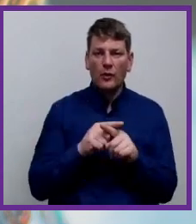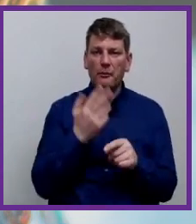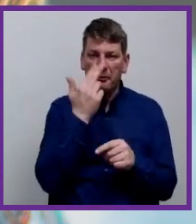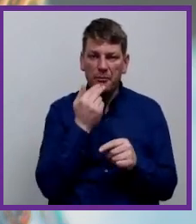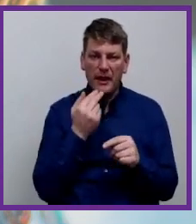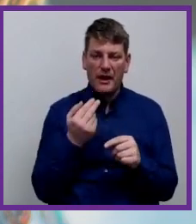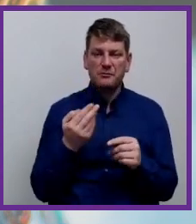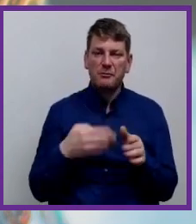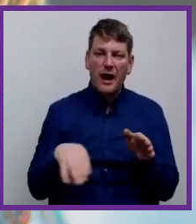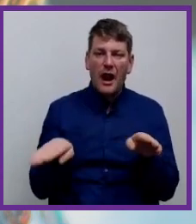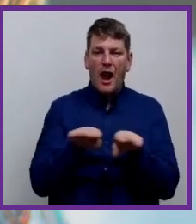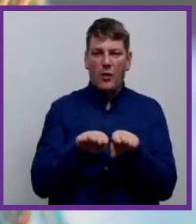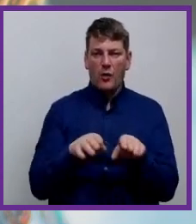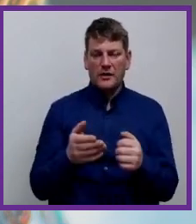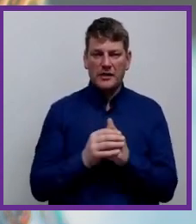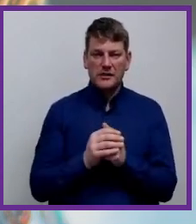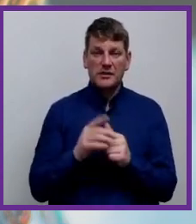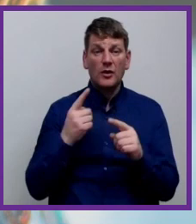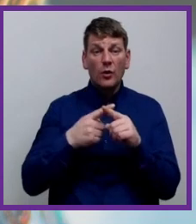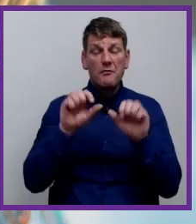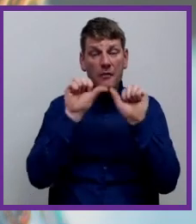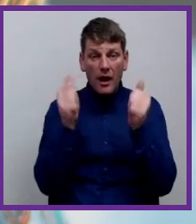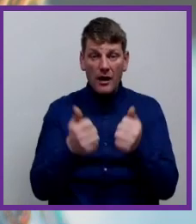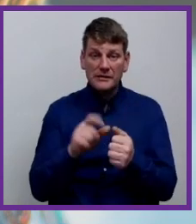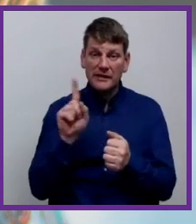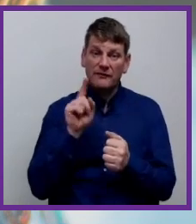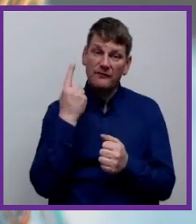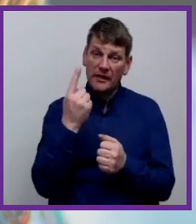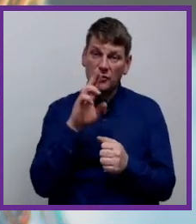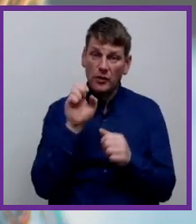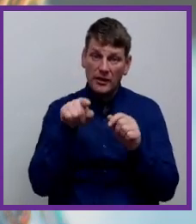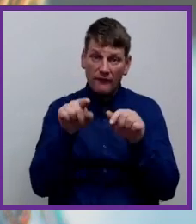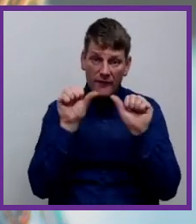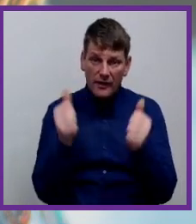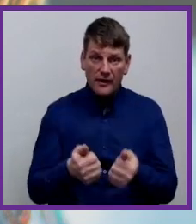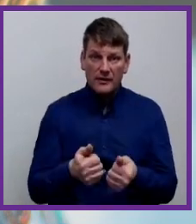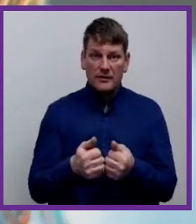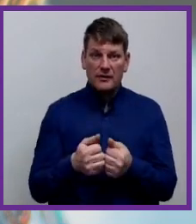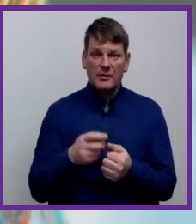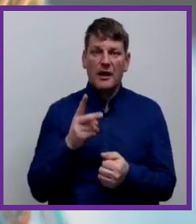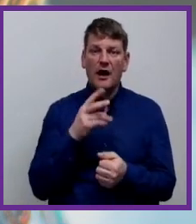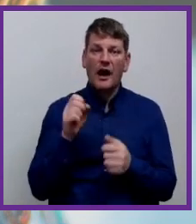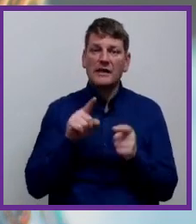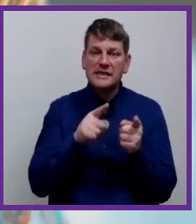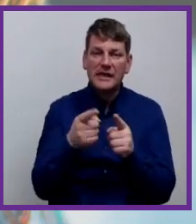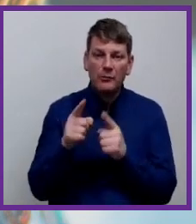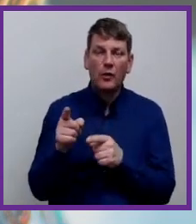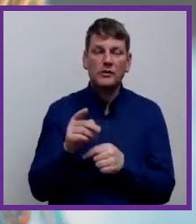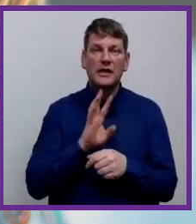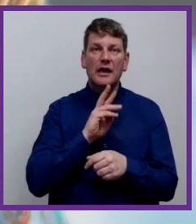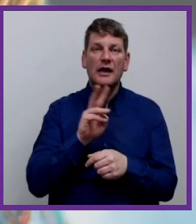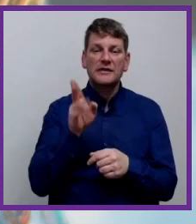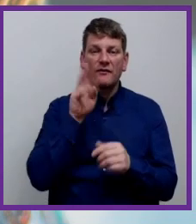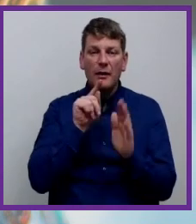līdzīgi. Un māksla, protams, ir viens no šiem veidiem, kas kā tāds stimuls, kas var